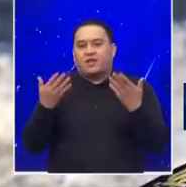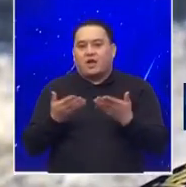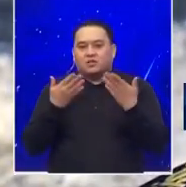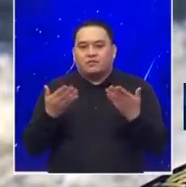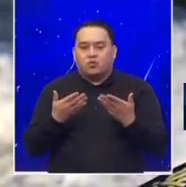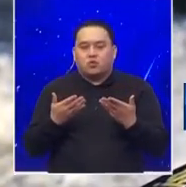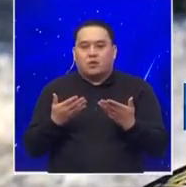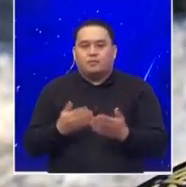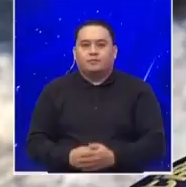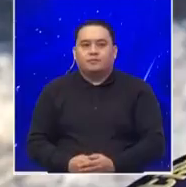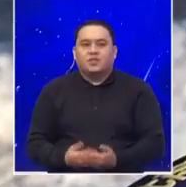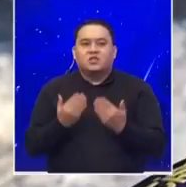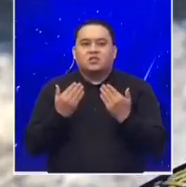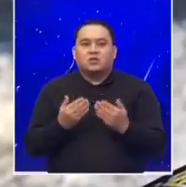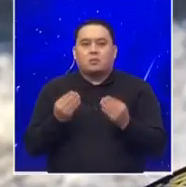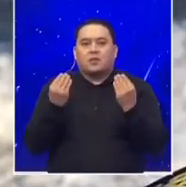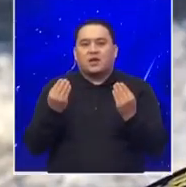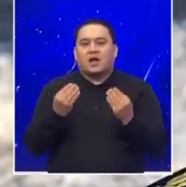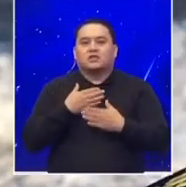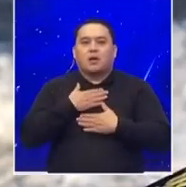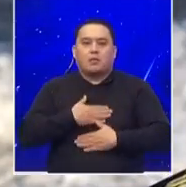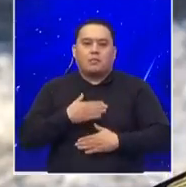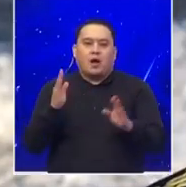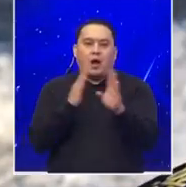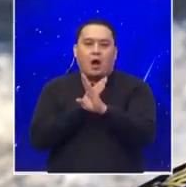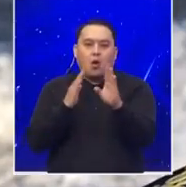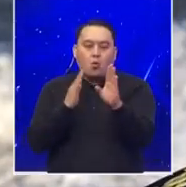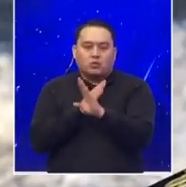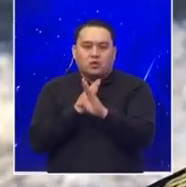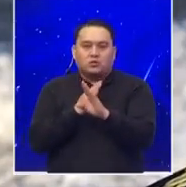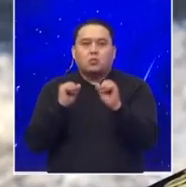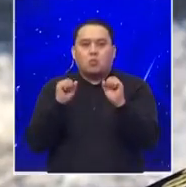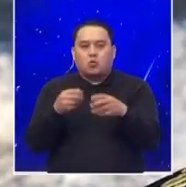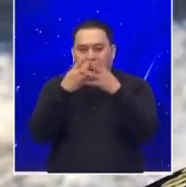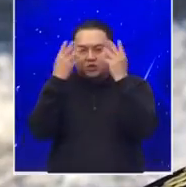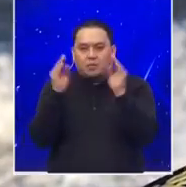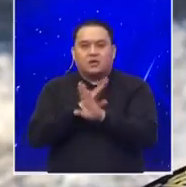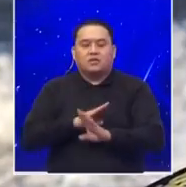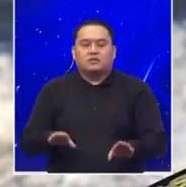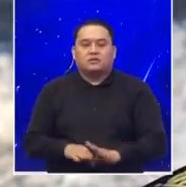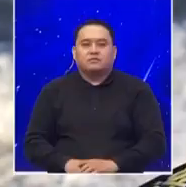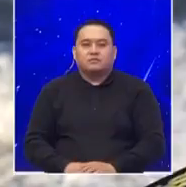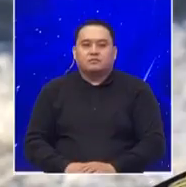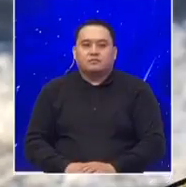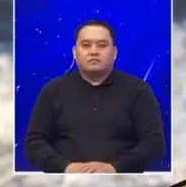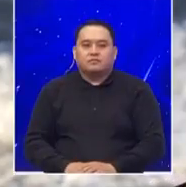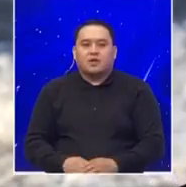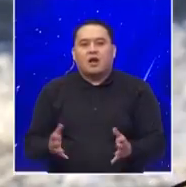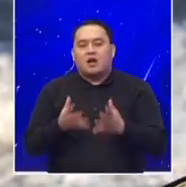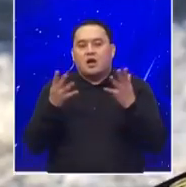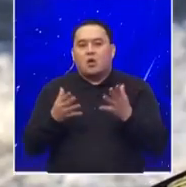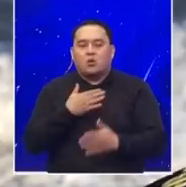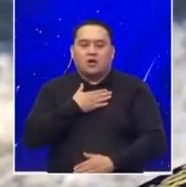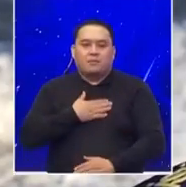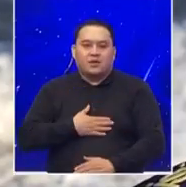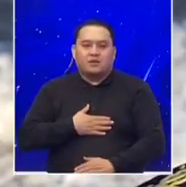воздухом. Сегодня такая прекрасная погода, даже можно забыть обо всем. Дышится легко, светло, все